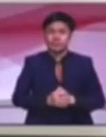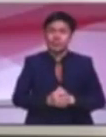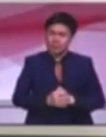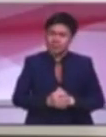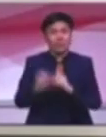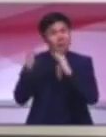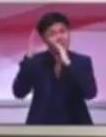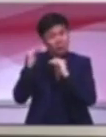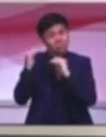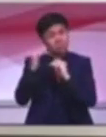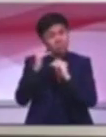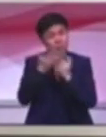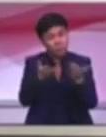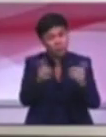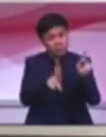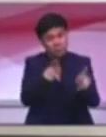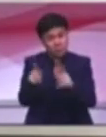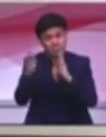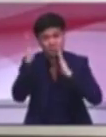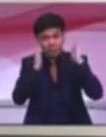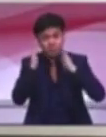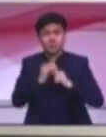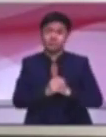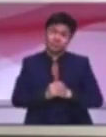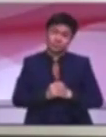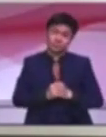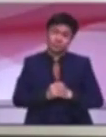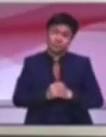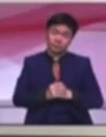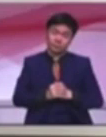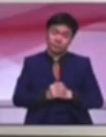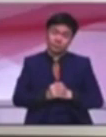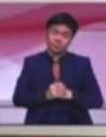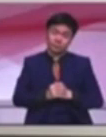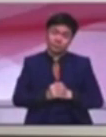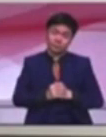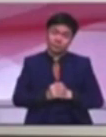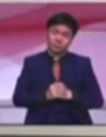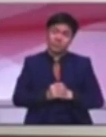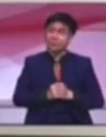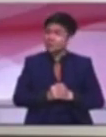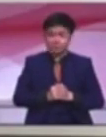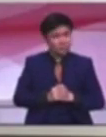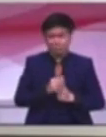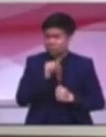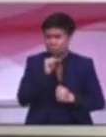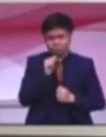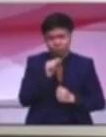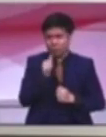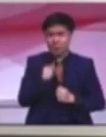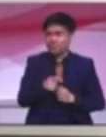rakyat Hai Tidak perlulah sehingga diambil tindakan oleh